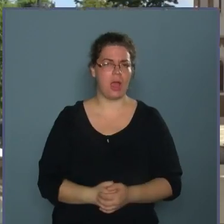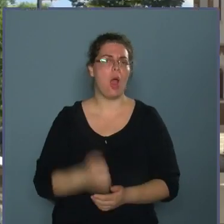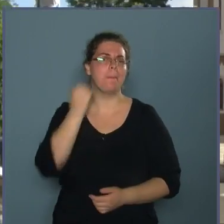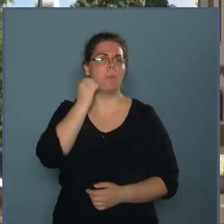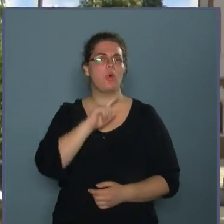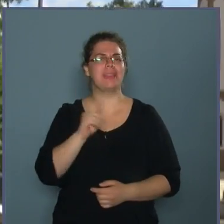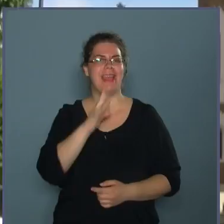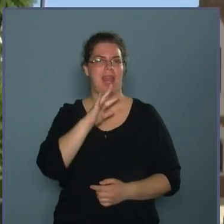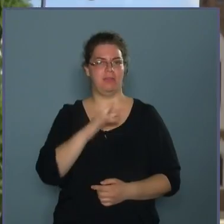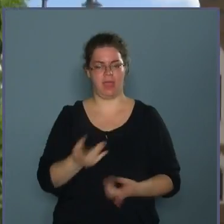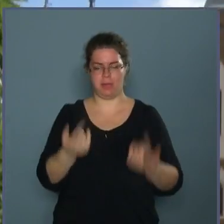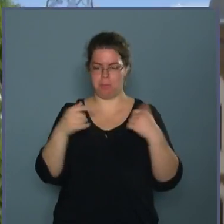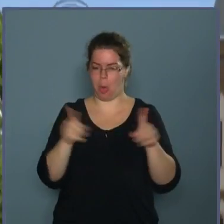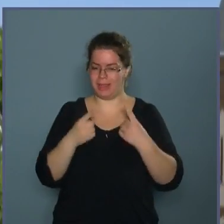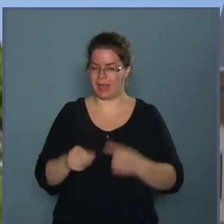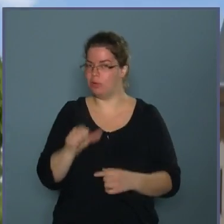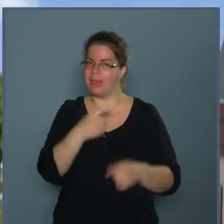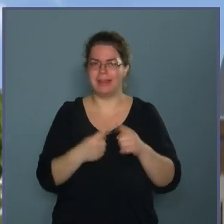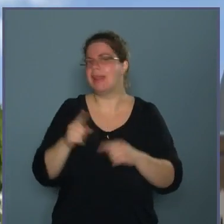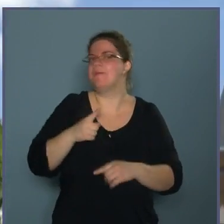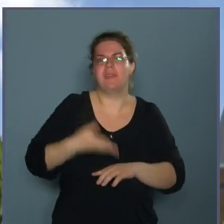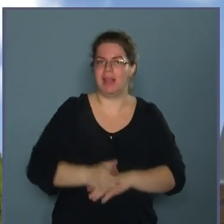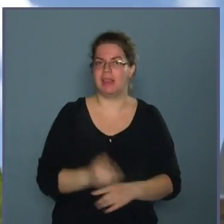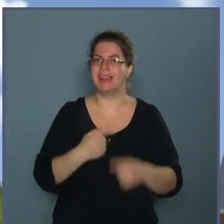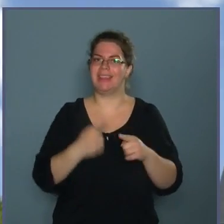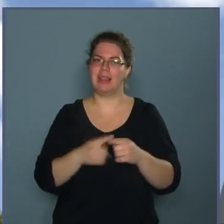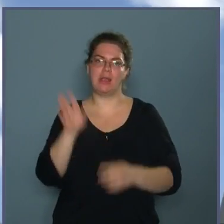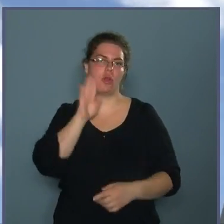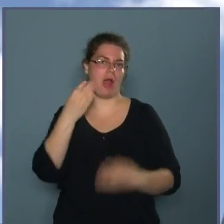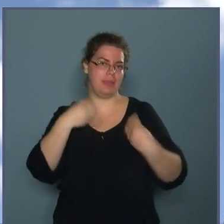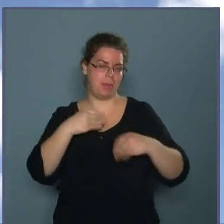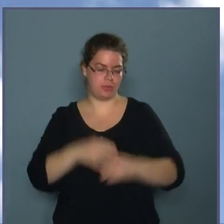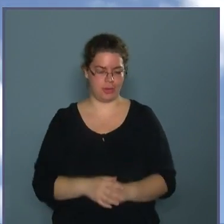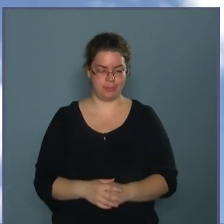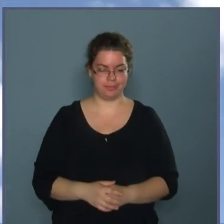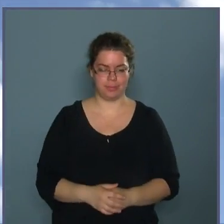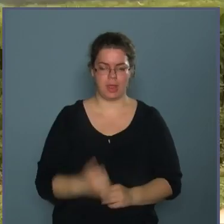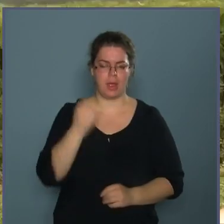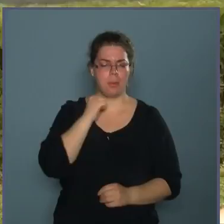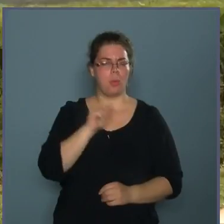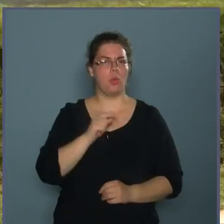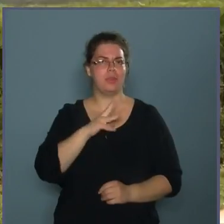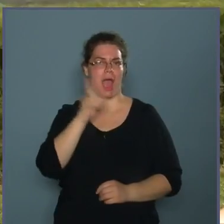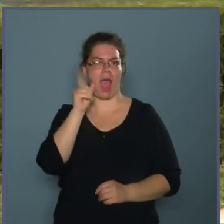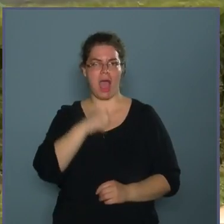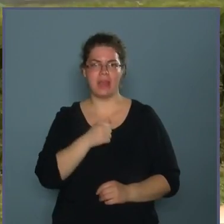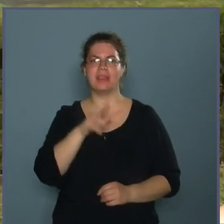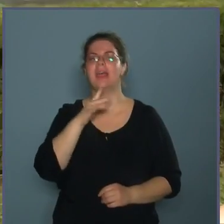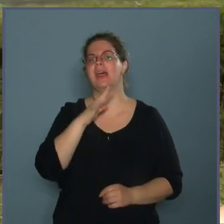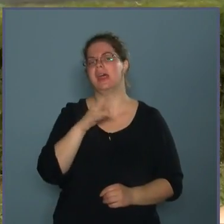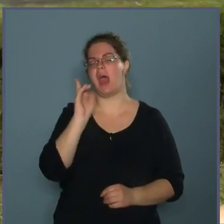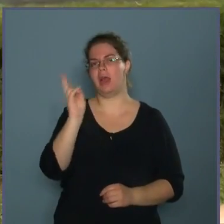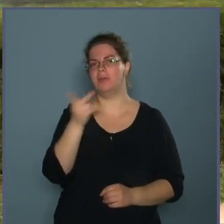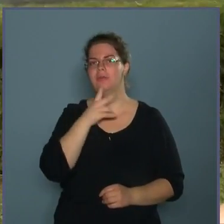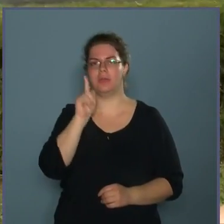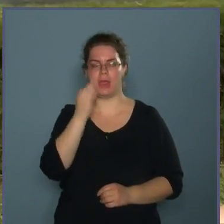requiemjéből énekelt egy részletet. Nem véletlenül. A részletekről Andi mesélt. Mozart requiemről beszélünk, ami itt lesz októberben